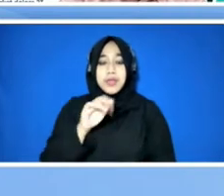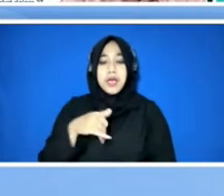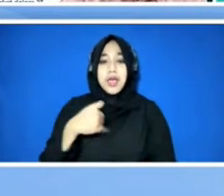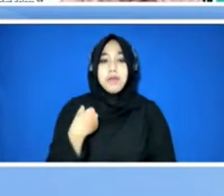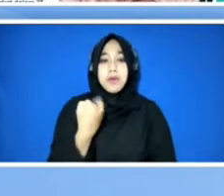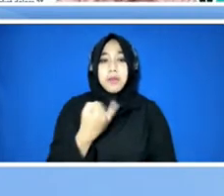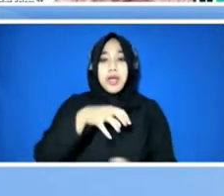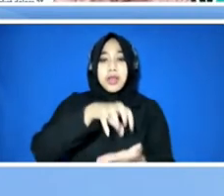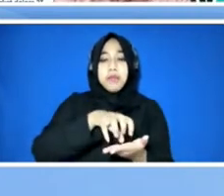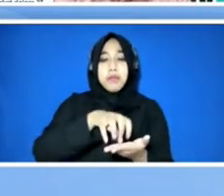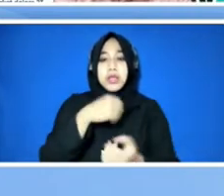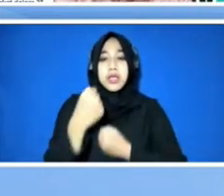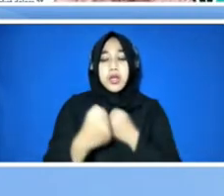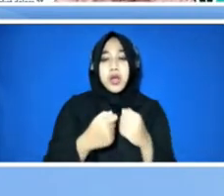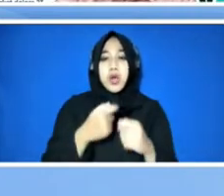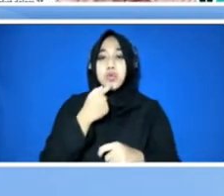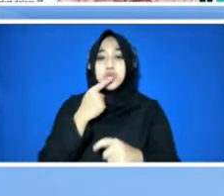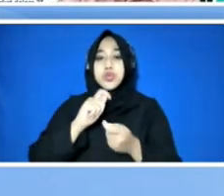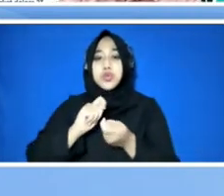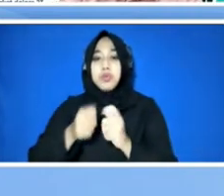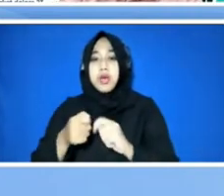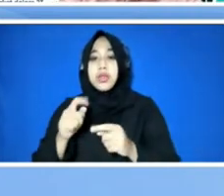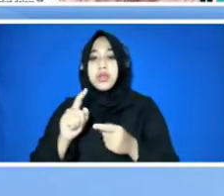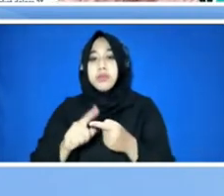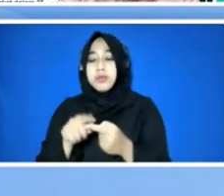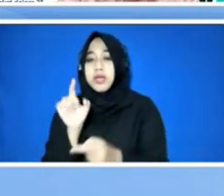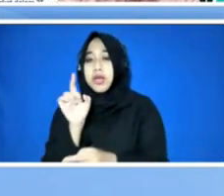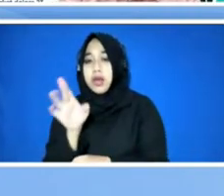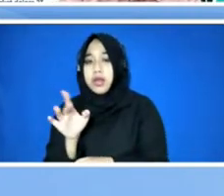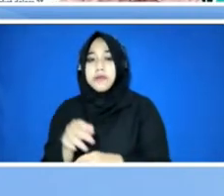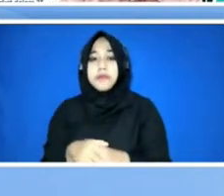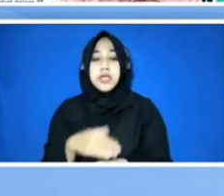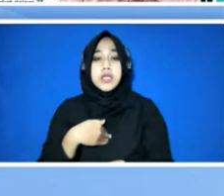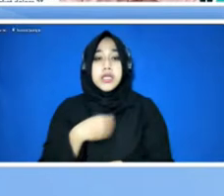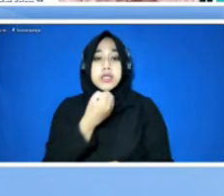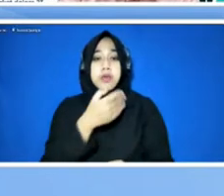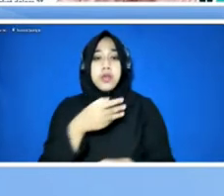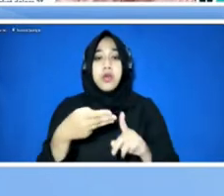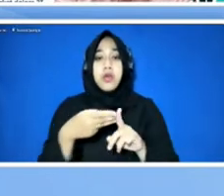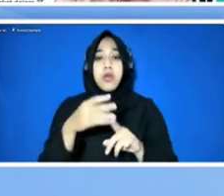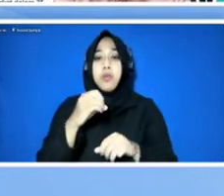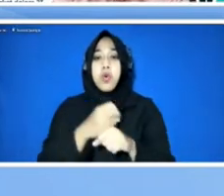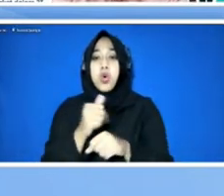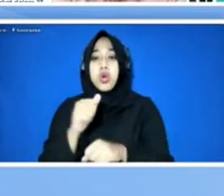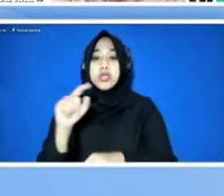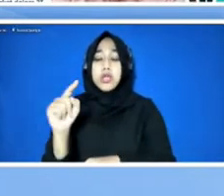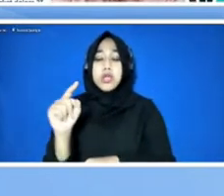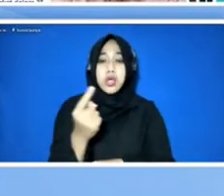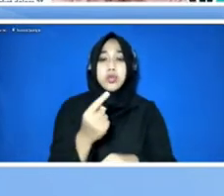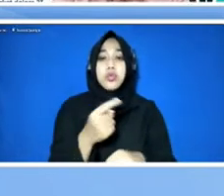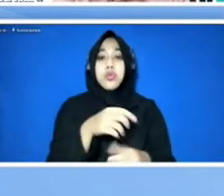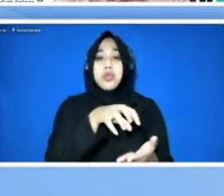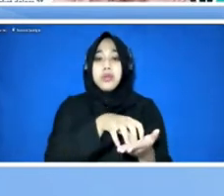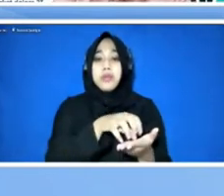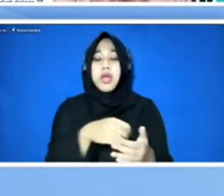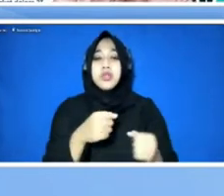yang dilakukan uji coba seperti juga teman-teman lain ya. Tadi sampaikan Bogor salah satunya, jadi ada